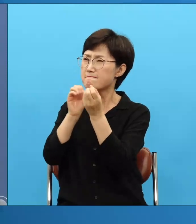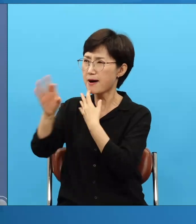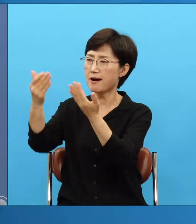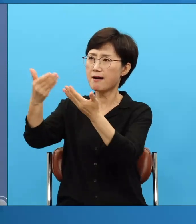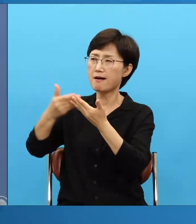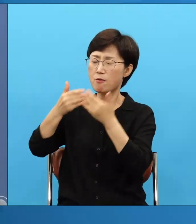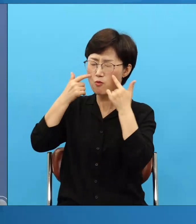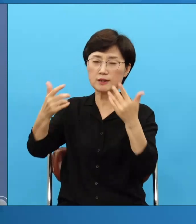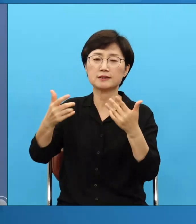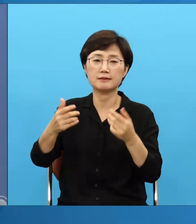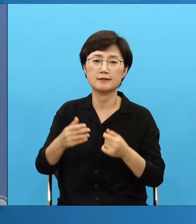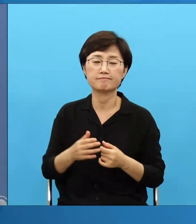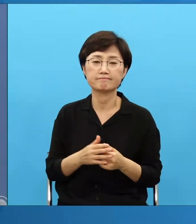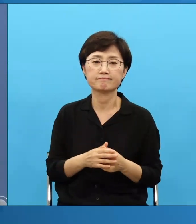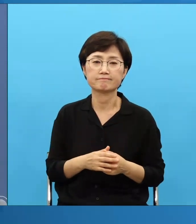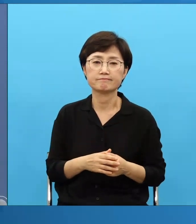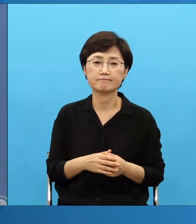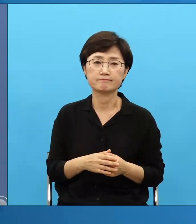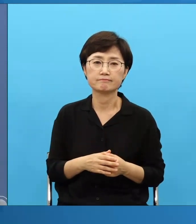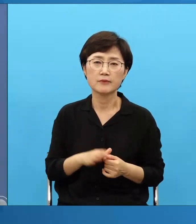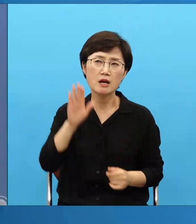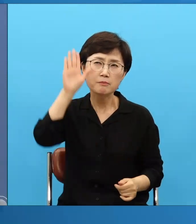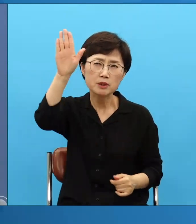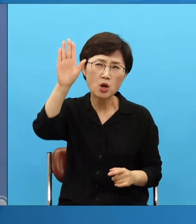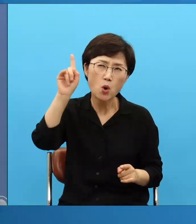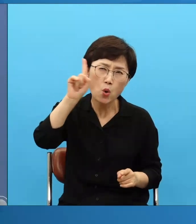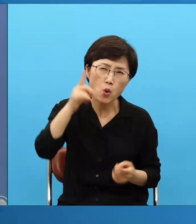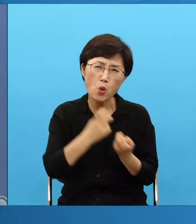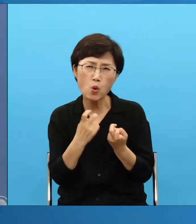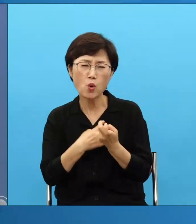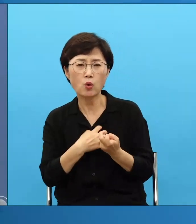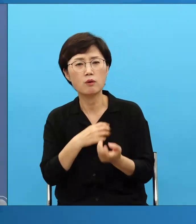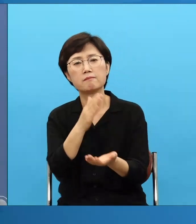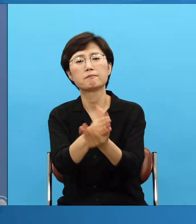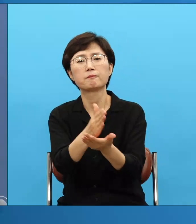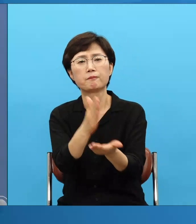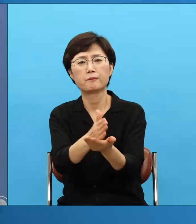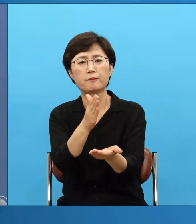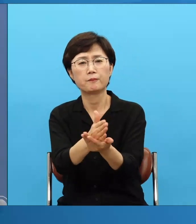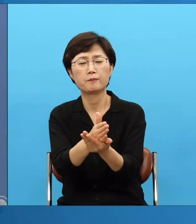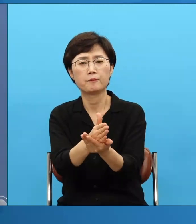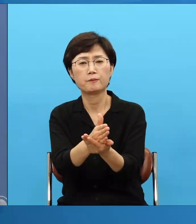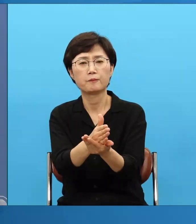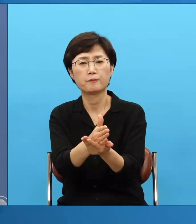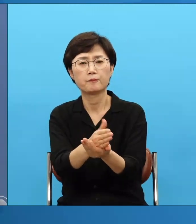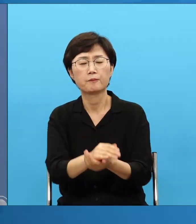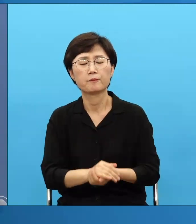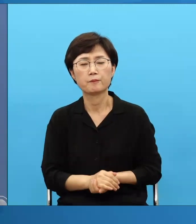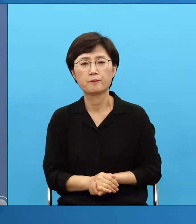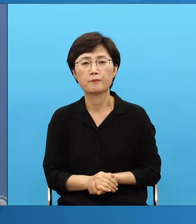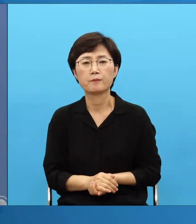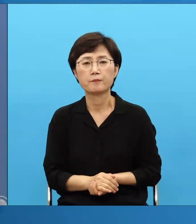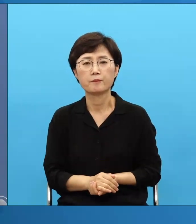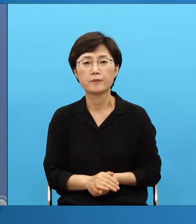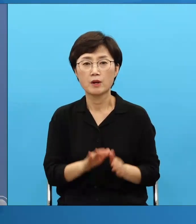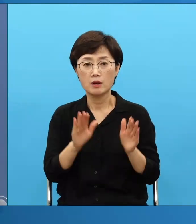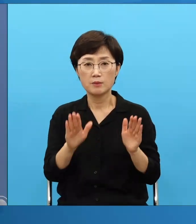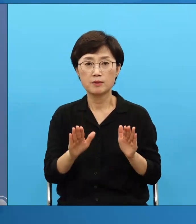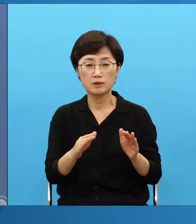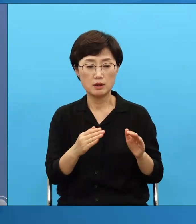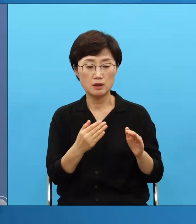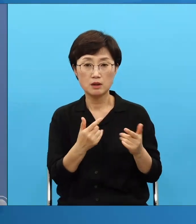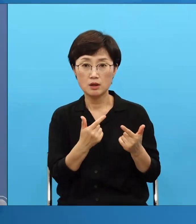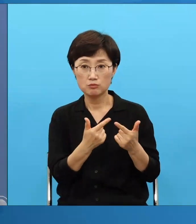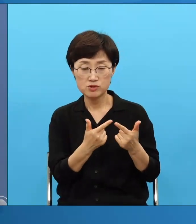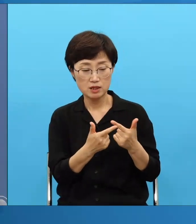accurate answer ahead of time upon your 미래 businesses 걱정할 and 것도 upon your 없어요. fields of education. 이번에 우리는 성전 건축의